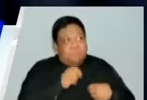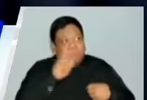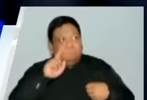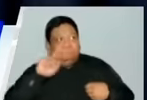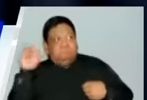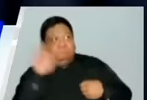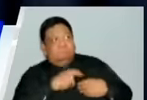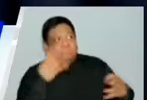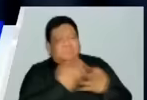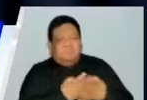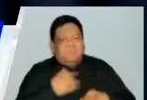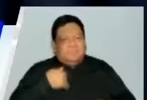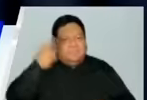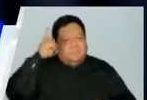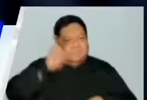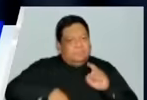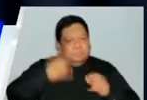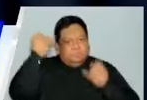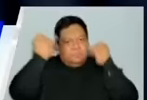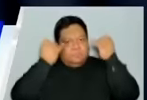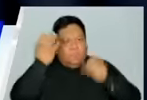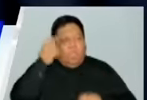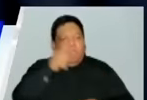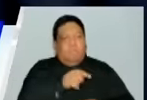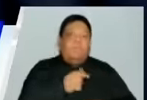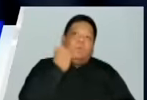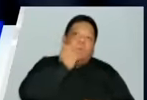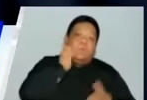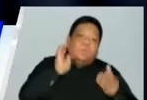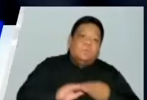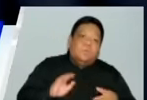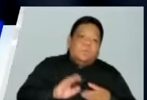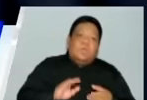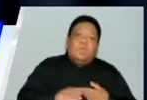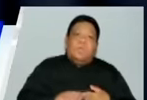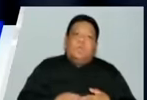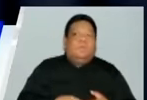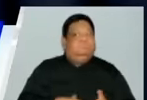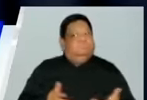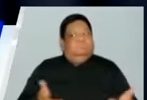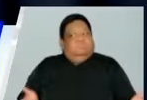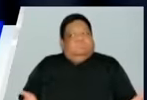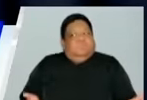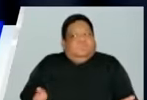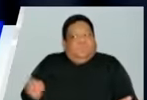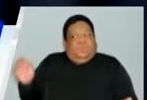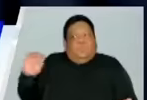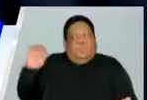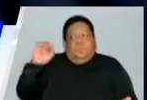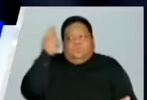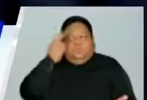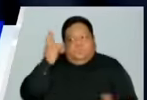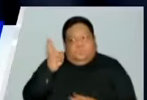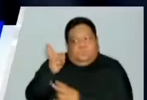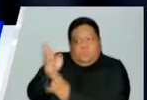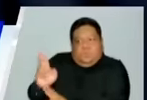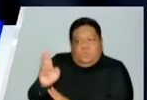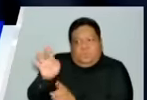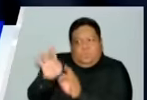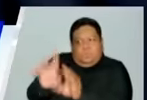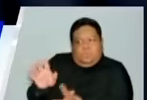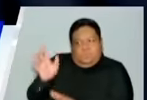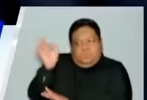kung mananatili siyang magsabing he sees no reason to honor the Senate's invitation or